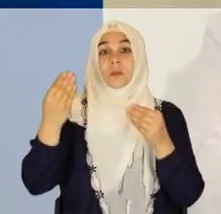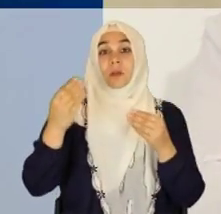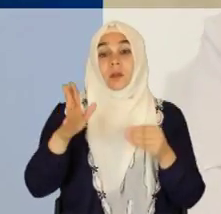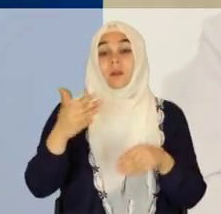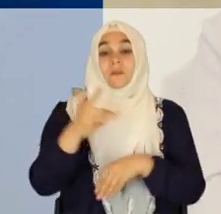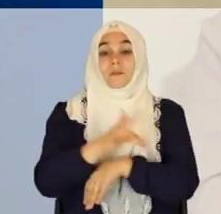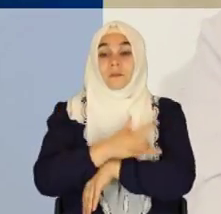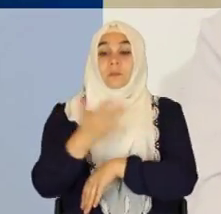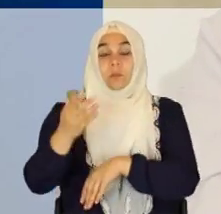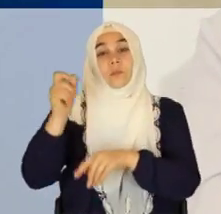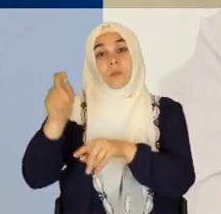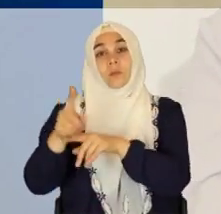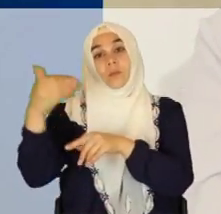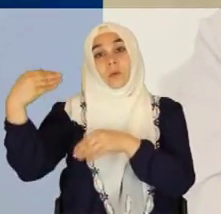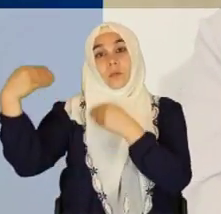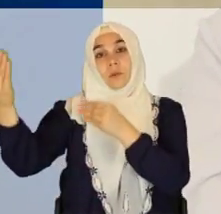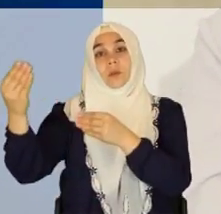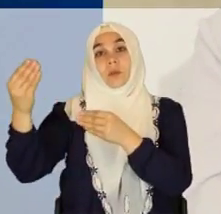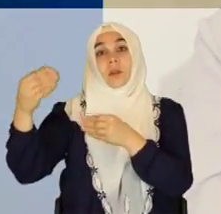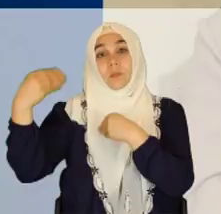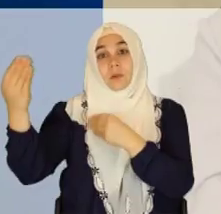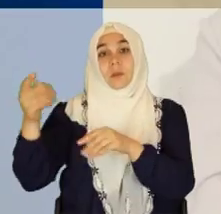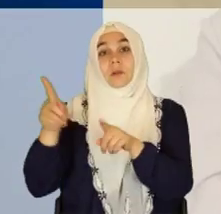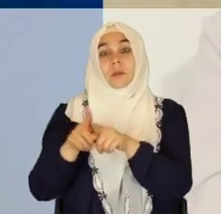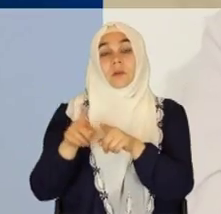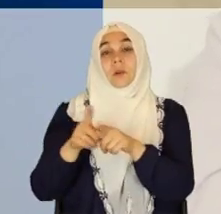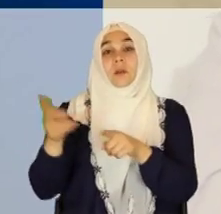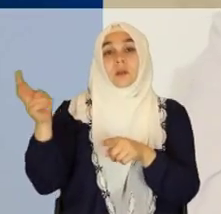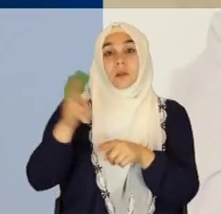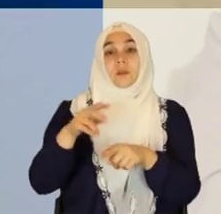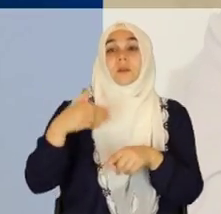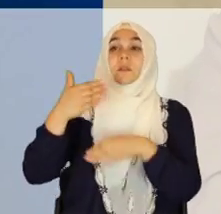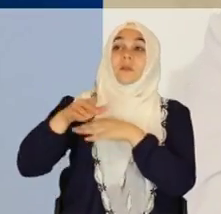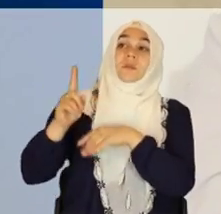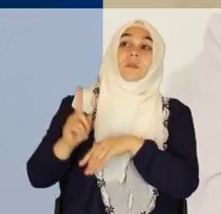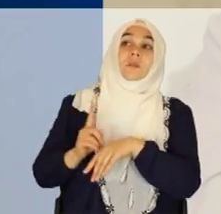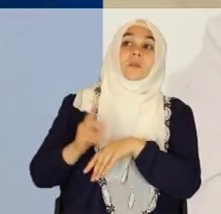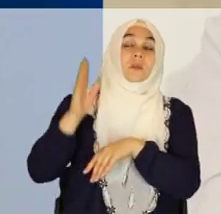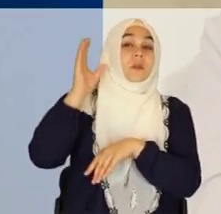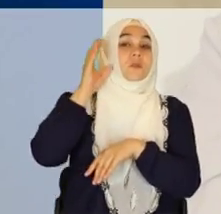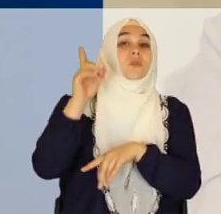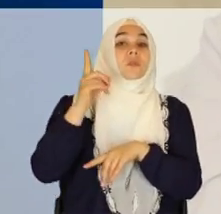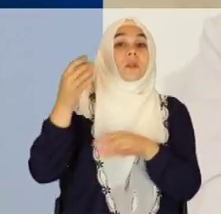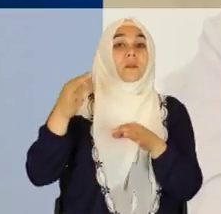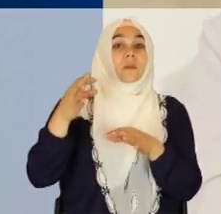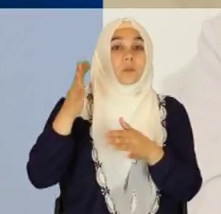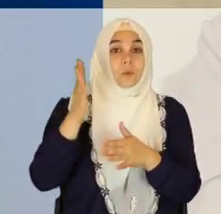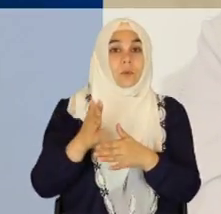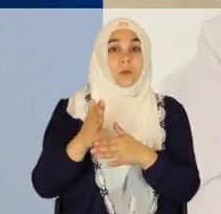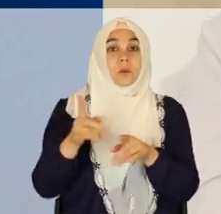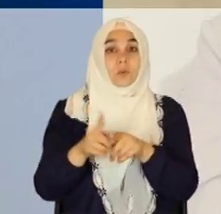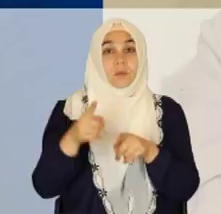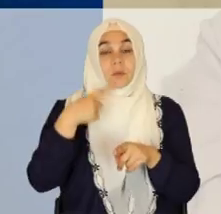xodimlariga berib bor. Palonchiga berganda berib turib o'zining chekiga o'tib quloq soptirib nima der ekan?